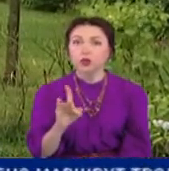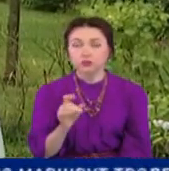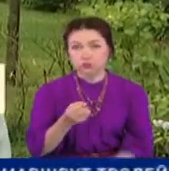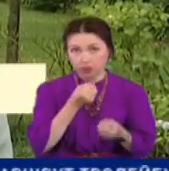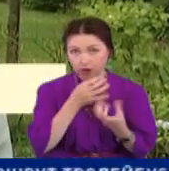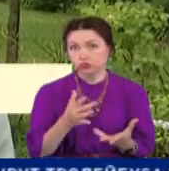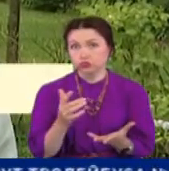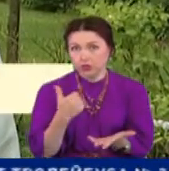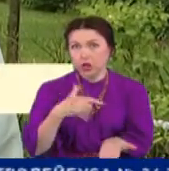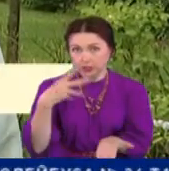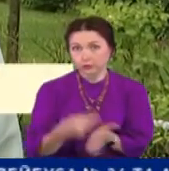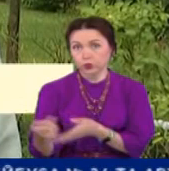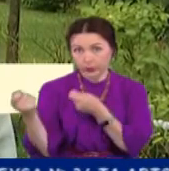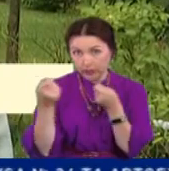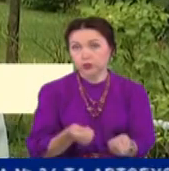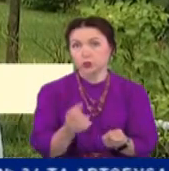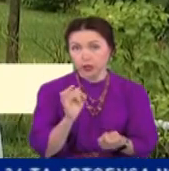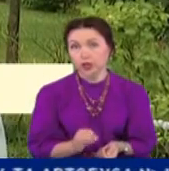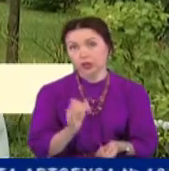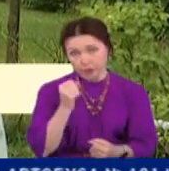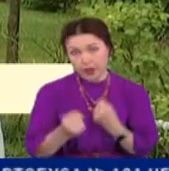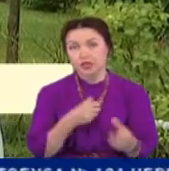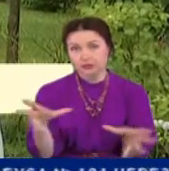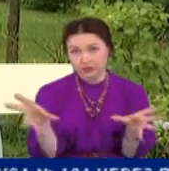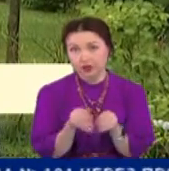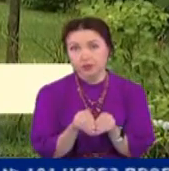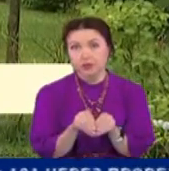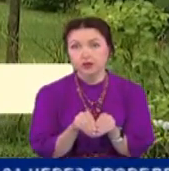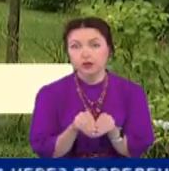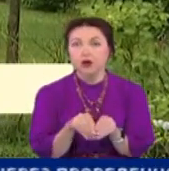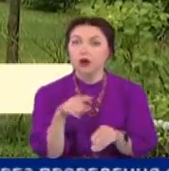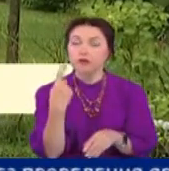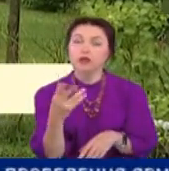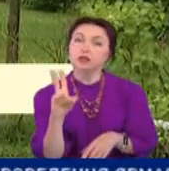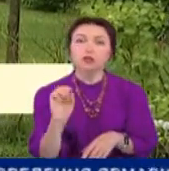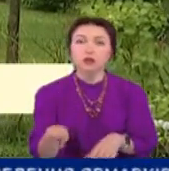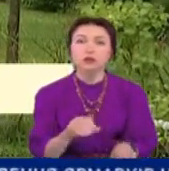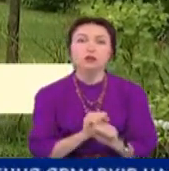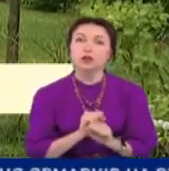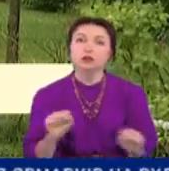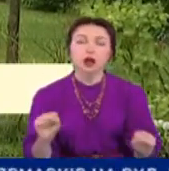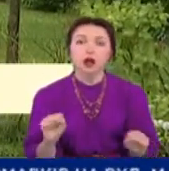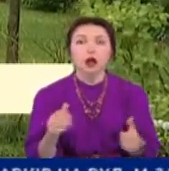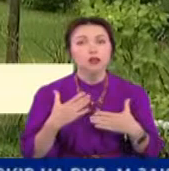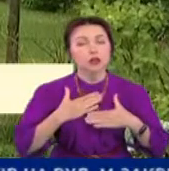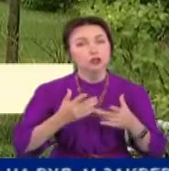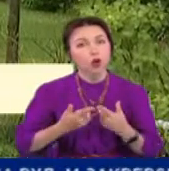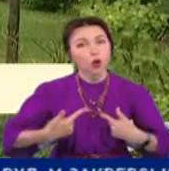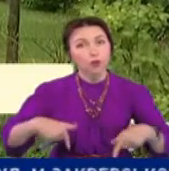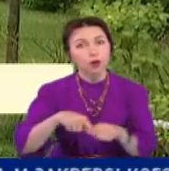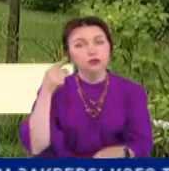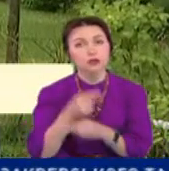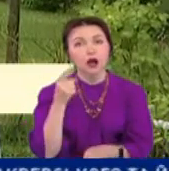я принесу своє, і ми поїдемо з вами зі своїм. Они говорят, нет, нельзя, то есть нам наша компания ну,